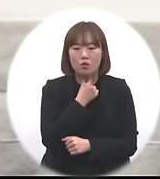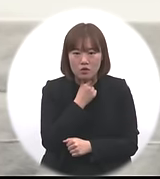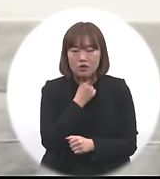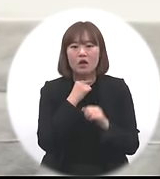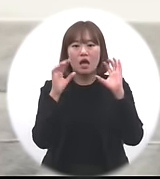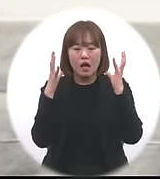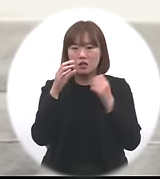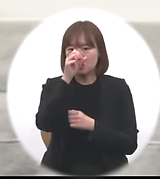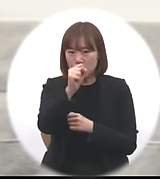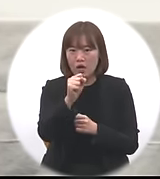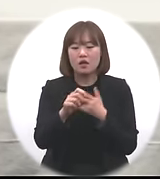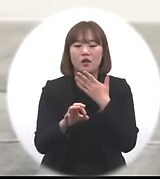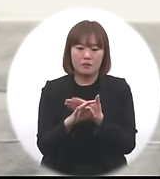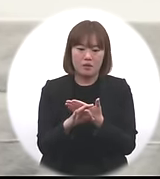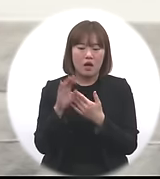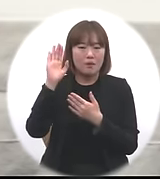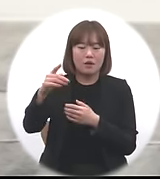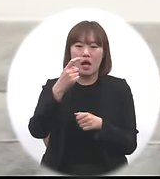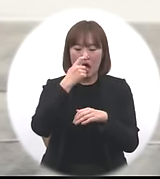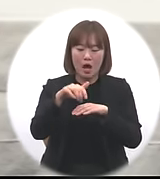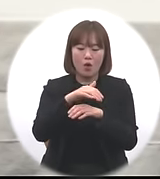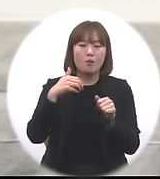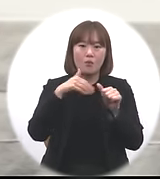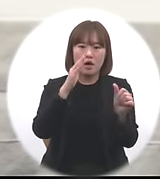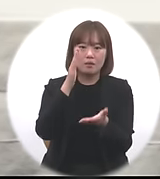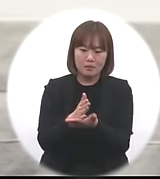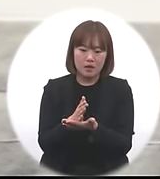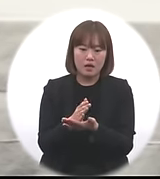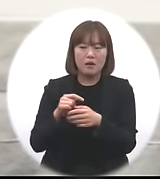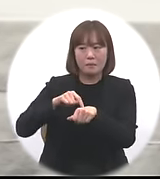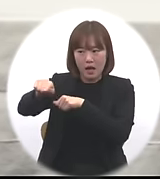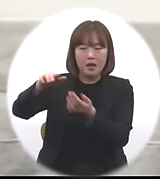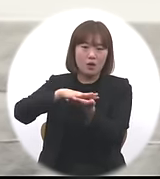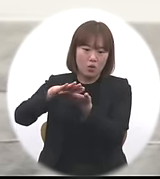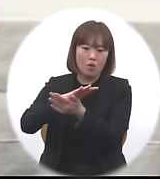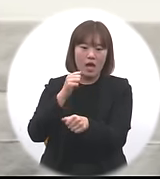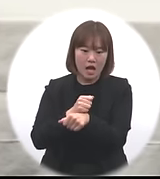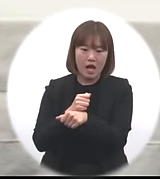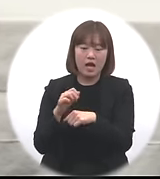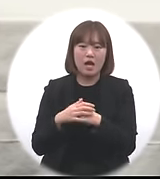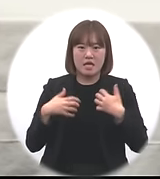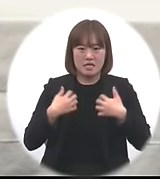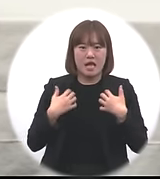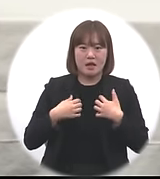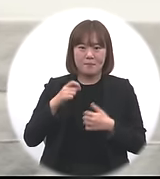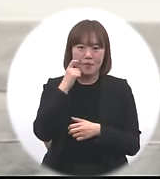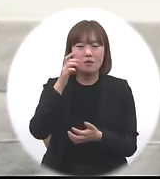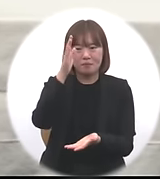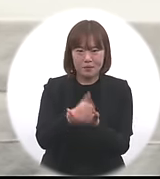말씀드린 게 그거죠. 그렇게 애가 원해서 애가 좋아하는 걸 해주려면 앞으로 학원에 보내지 마시고 밖에 나가서 놀게